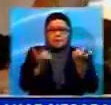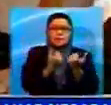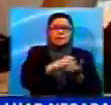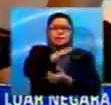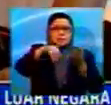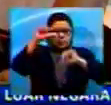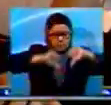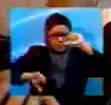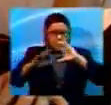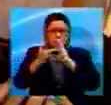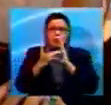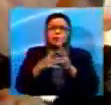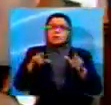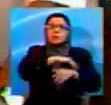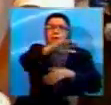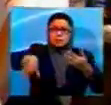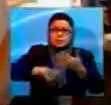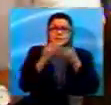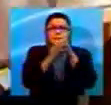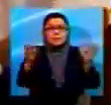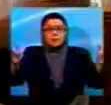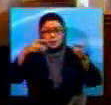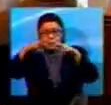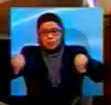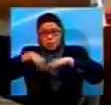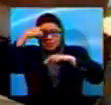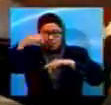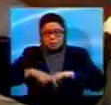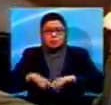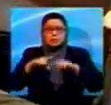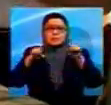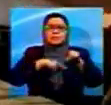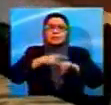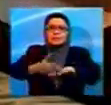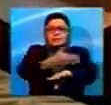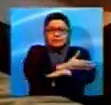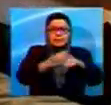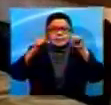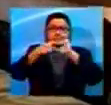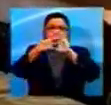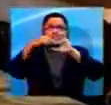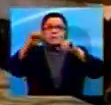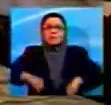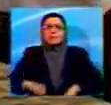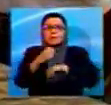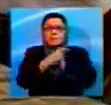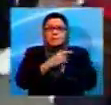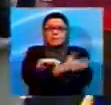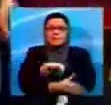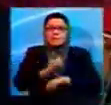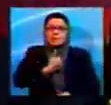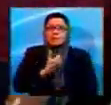luas untuk pelajar meneroka kekuatan dan kelebihan diri aktiviti kokurikulum sememangnya menjadi keutamaan Kementerian